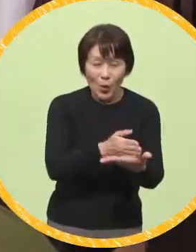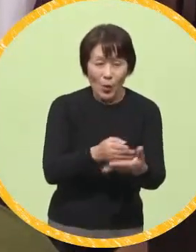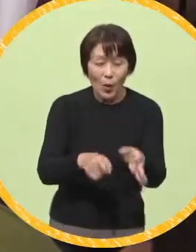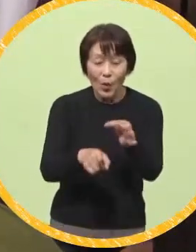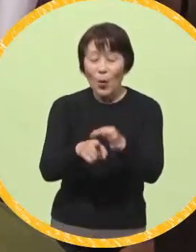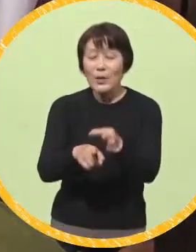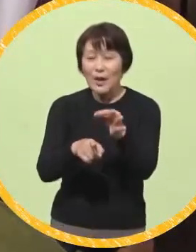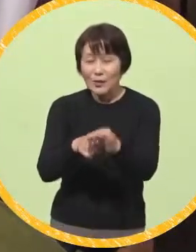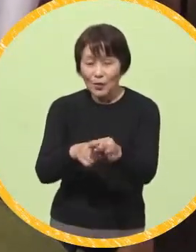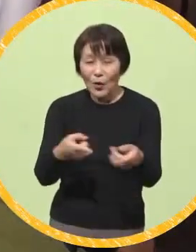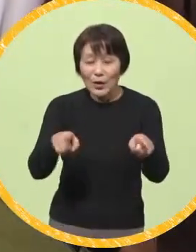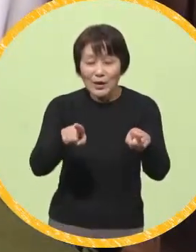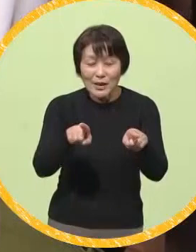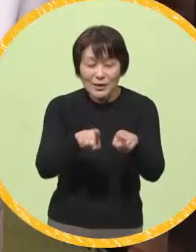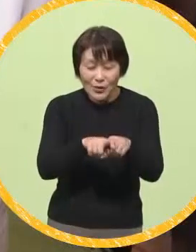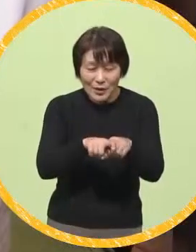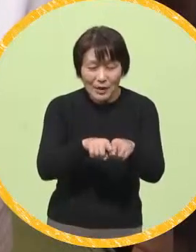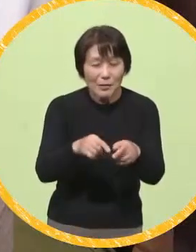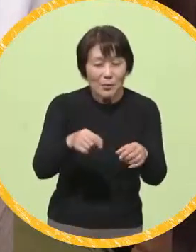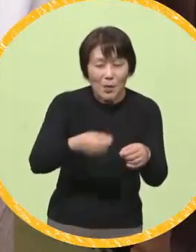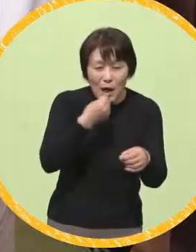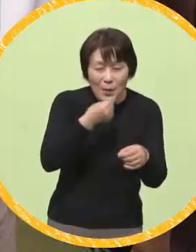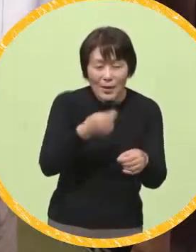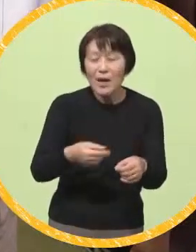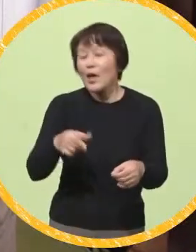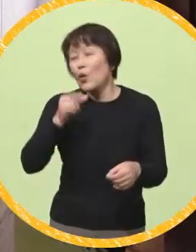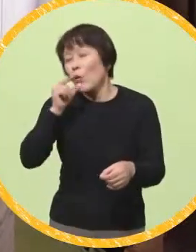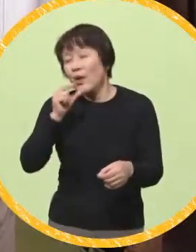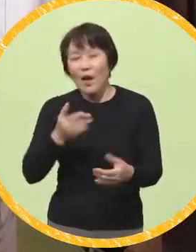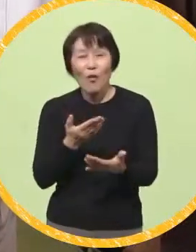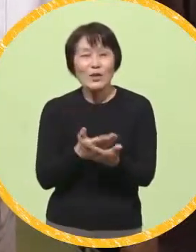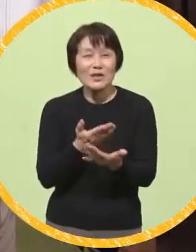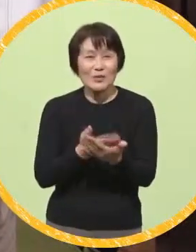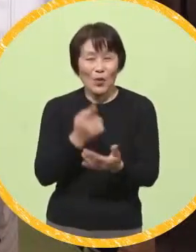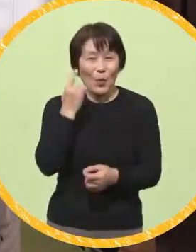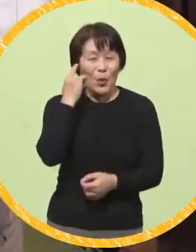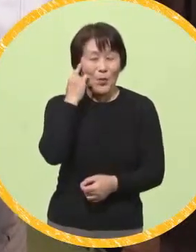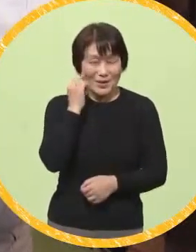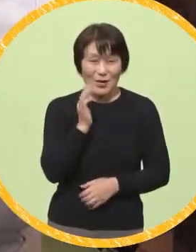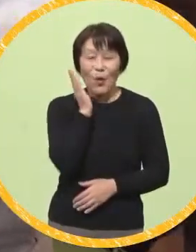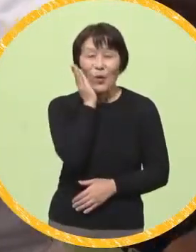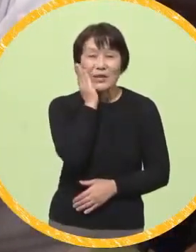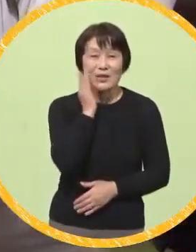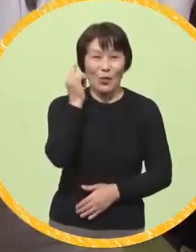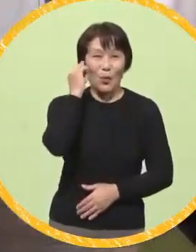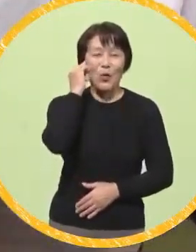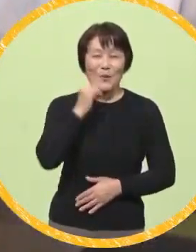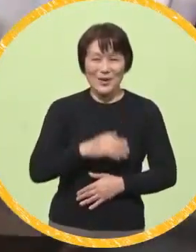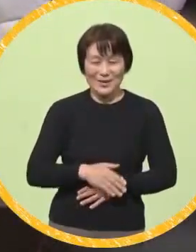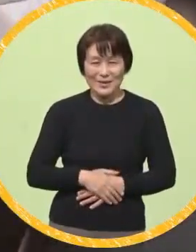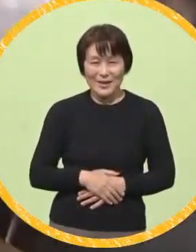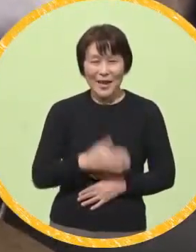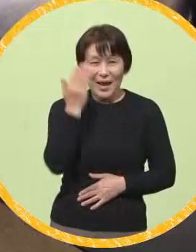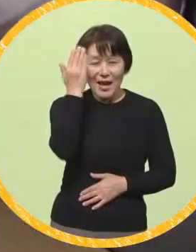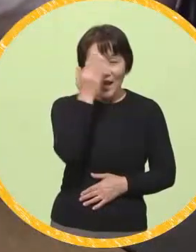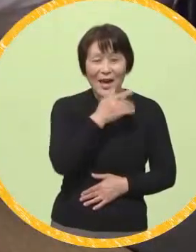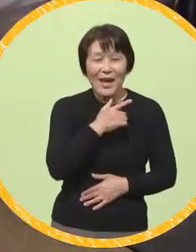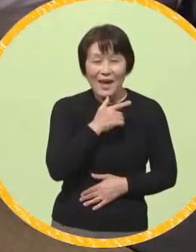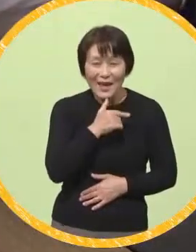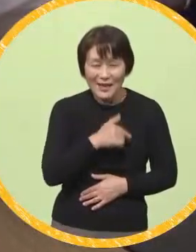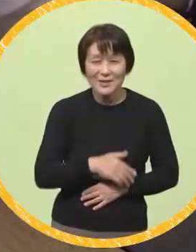と一緒に、飲んでいただけると、より料理もお酒も美味しくいただけます。 へえ、そうなんです